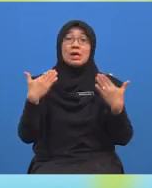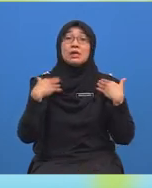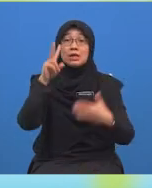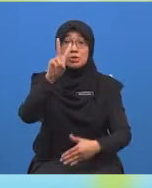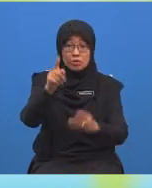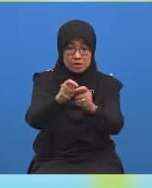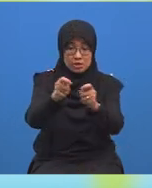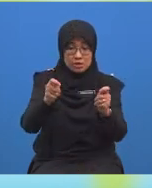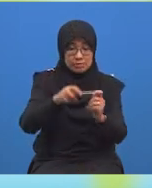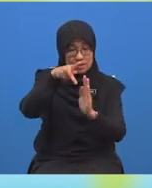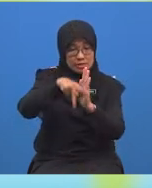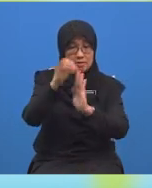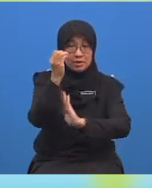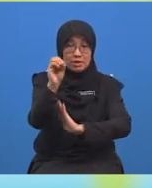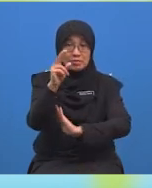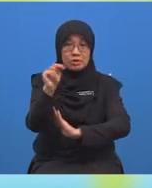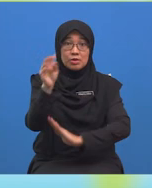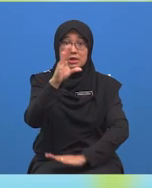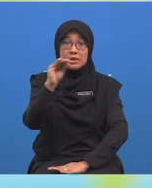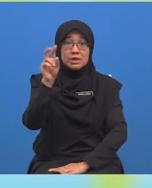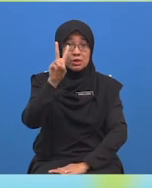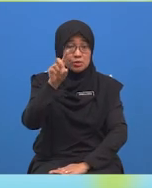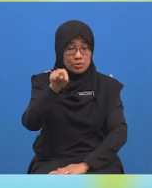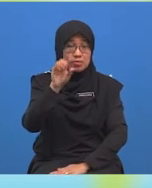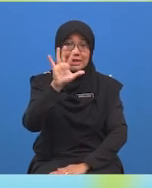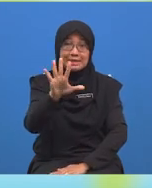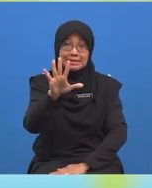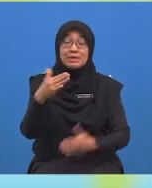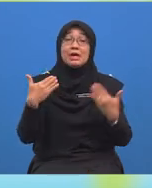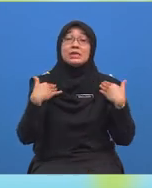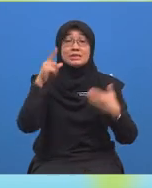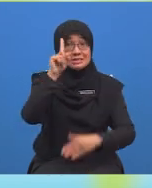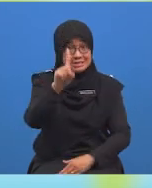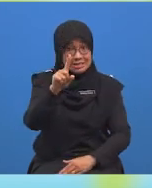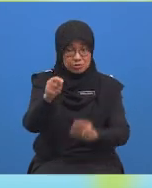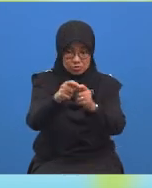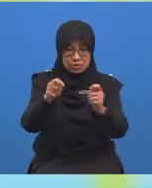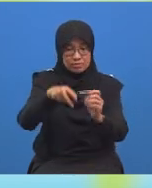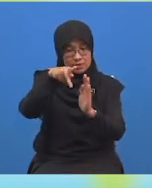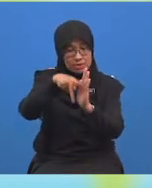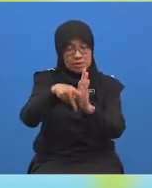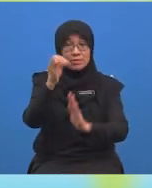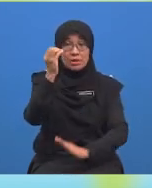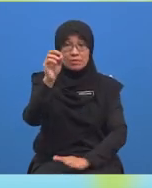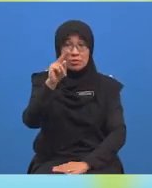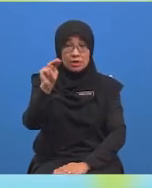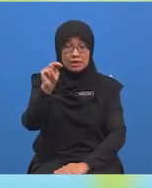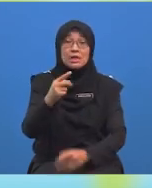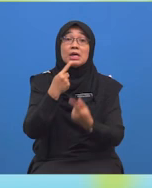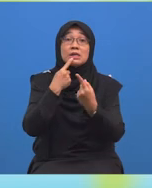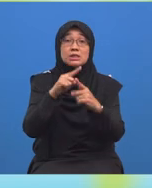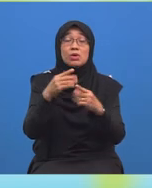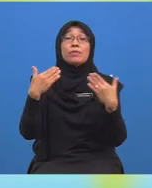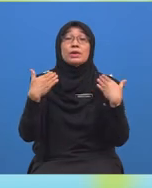1.45 ada 2 tempat perpuluhan dan 2.5 ada 1 tempat perpuluhan.